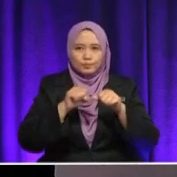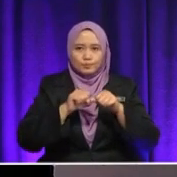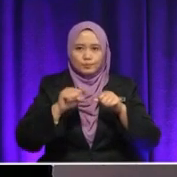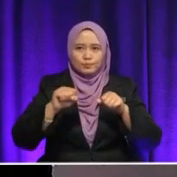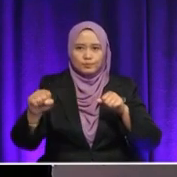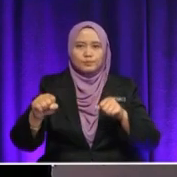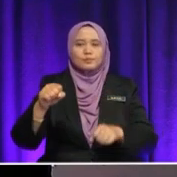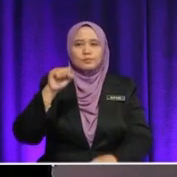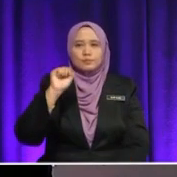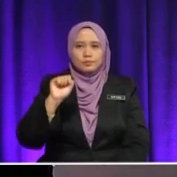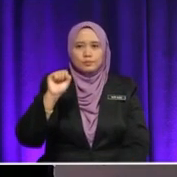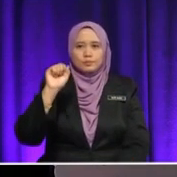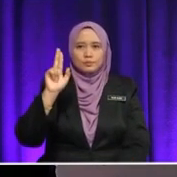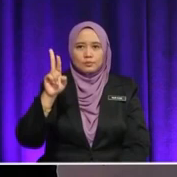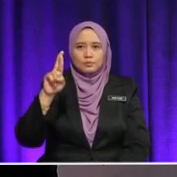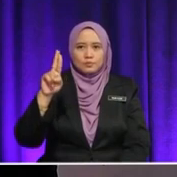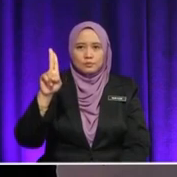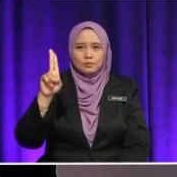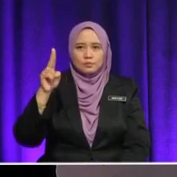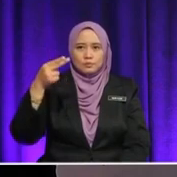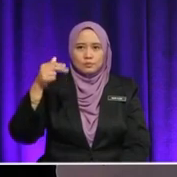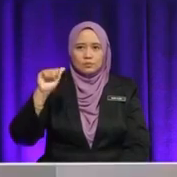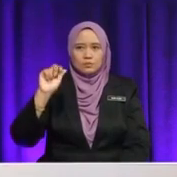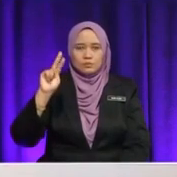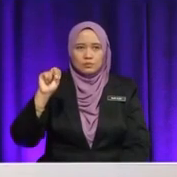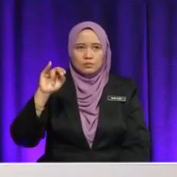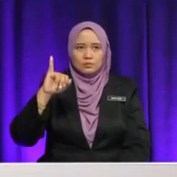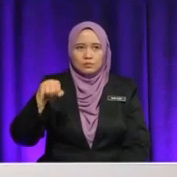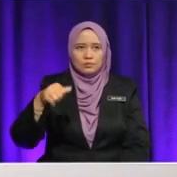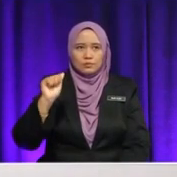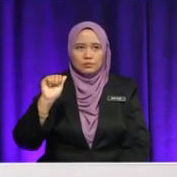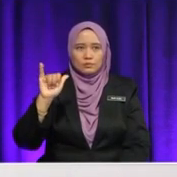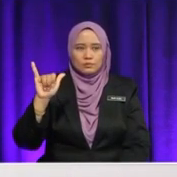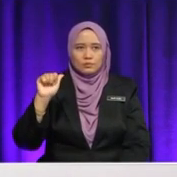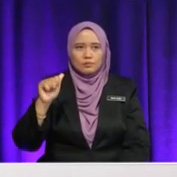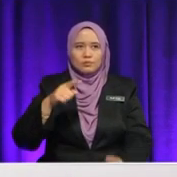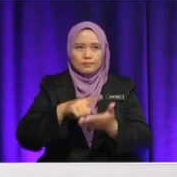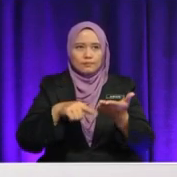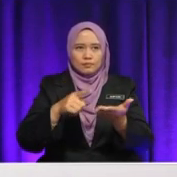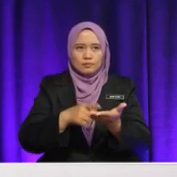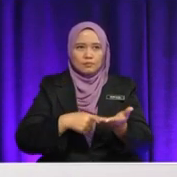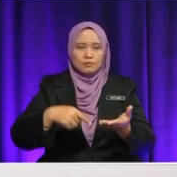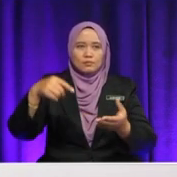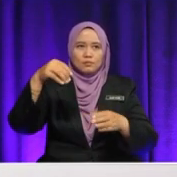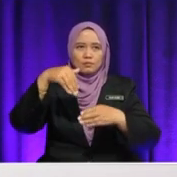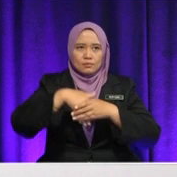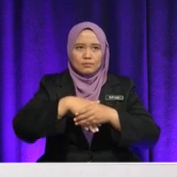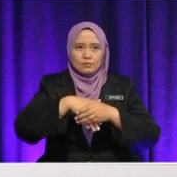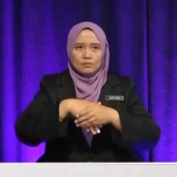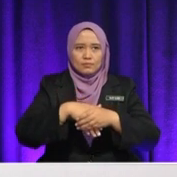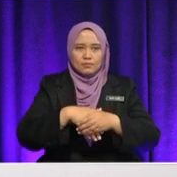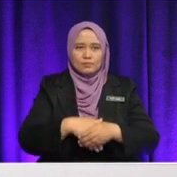suruhanjaya Pinang Raya penentuan sempadan kawasan ditubuhkan itu yang pertama langkah 1